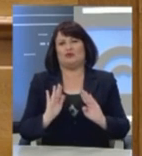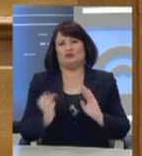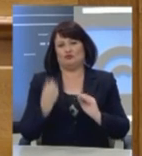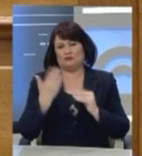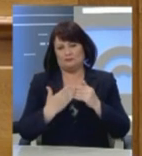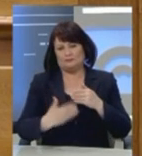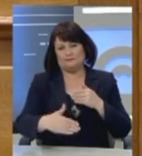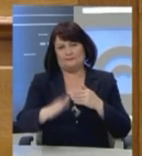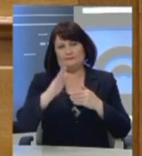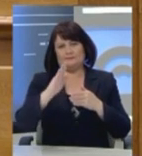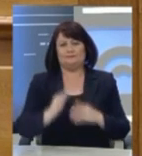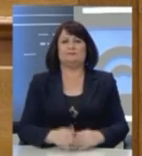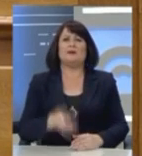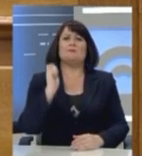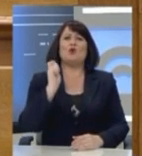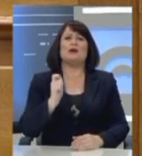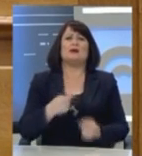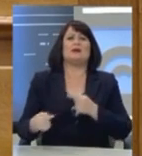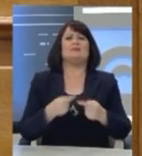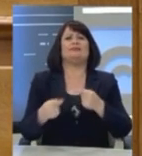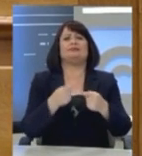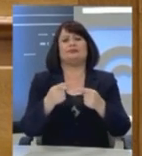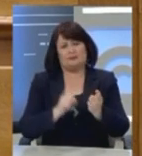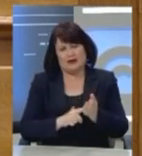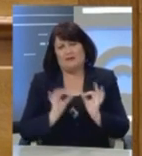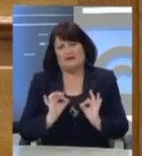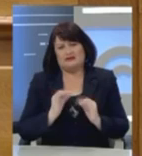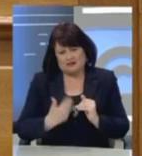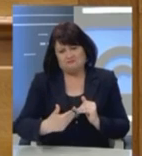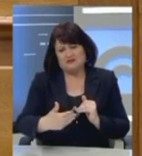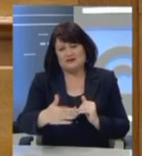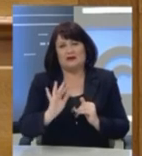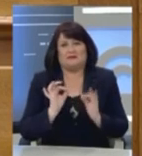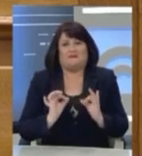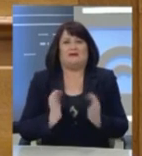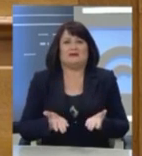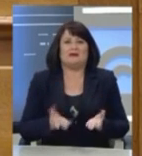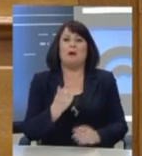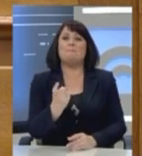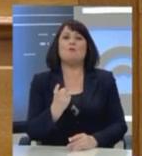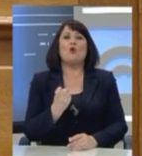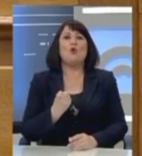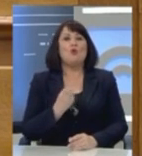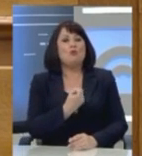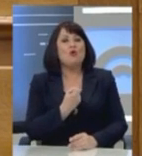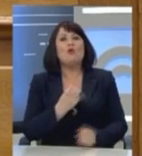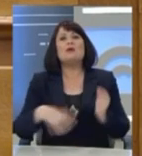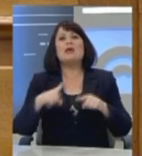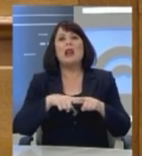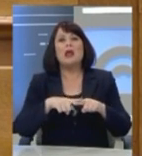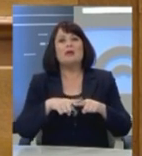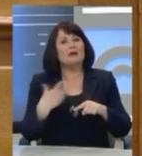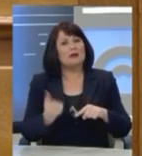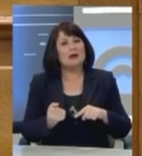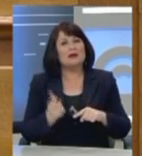Βεβαίως, η πολιτική αντιπαράθεση δεν σταματά ποτέ και έτσι πρέπει να γίνεται. Οι προκλήσεις που αντιμετωπίζει ο τόπος, καθώς και οι